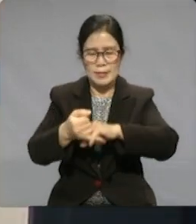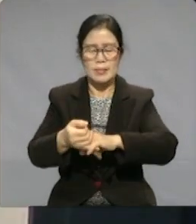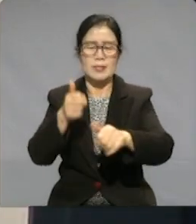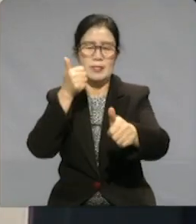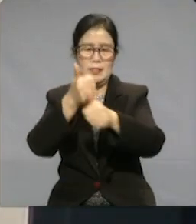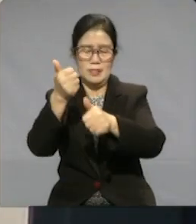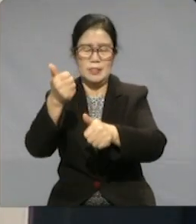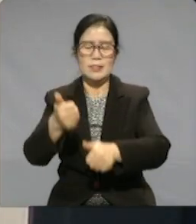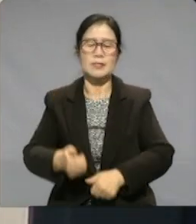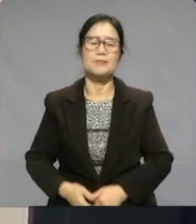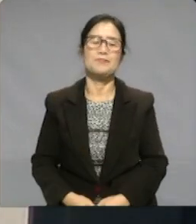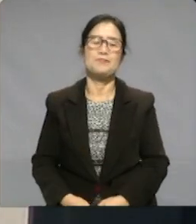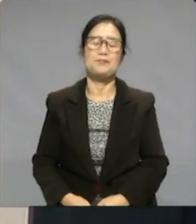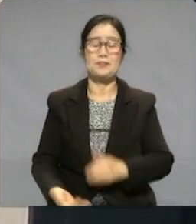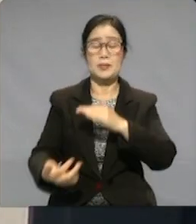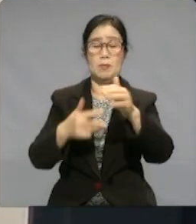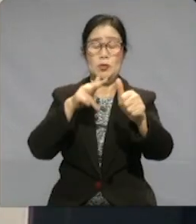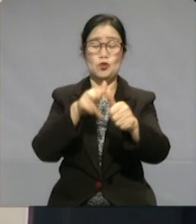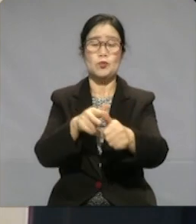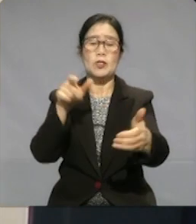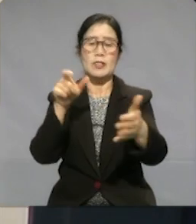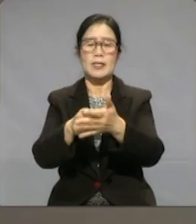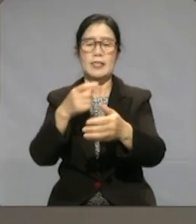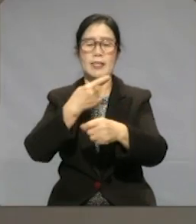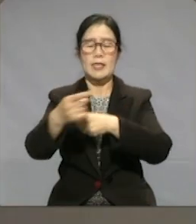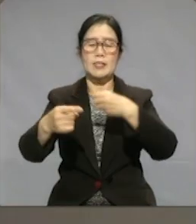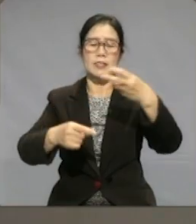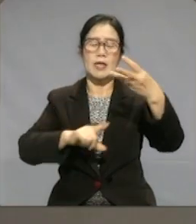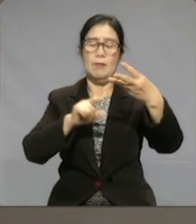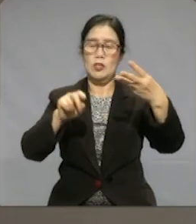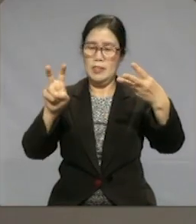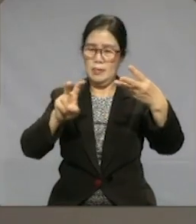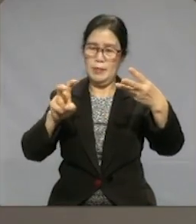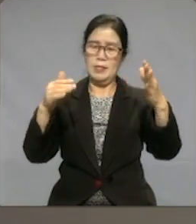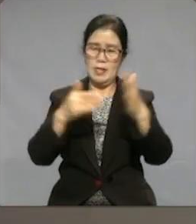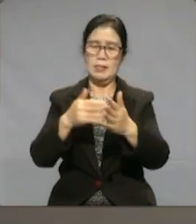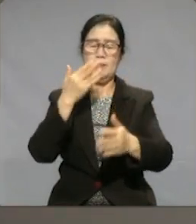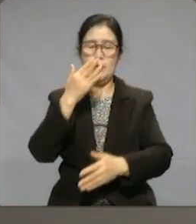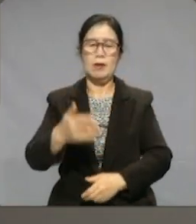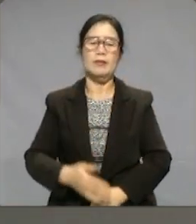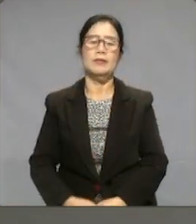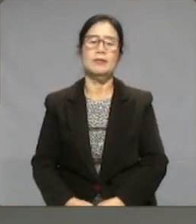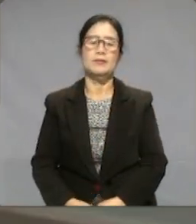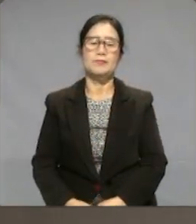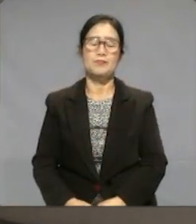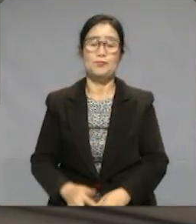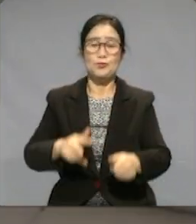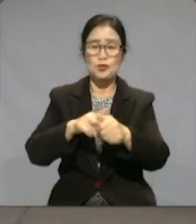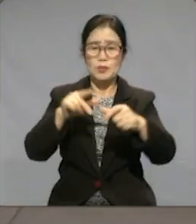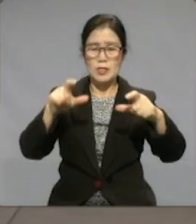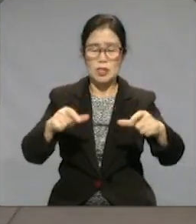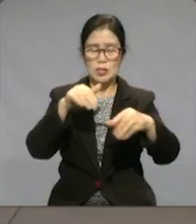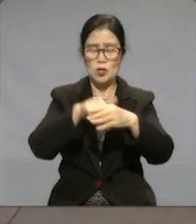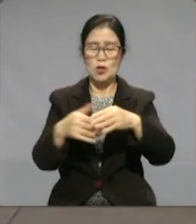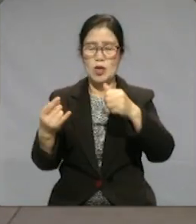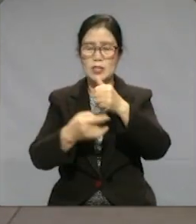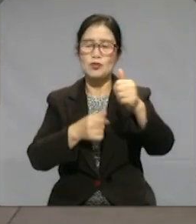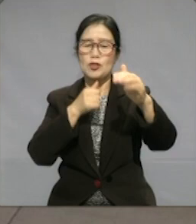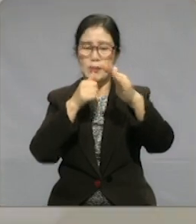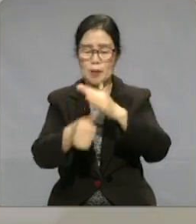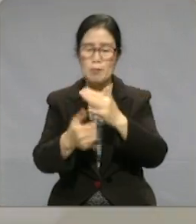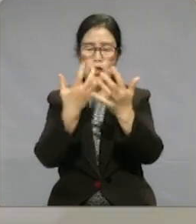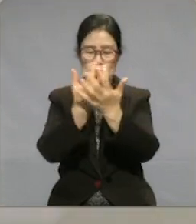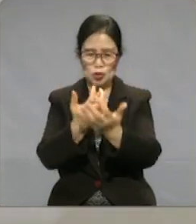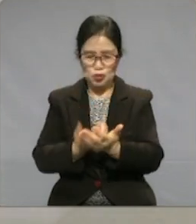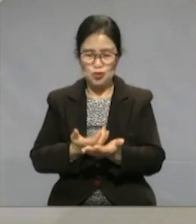필승하여 예비 후보자 등록은 내년 3월 20일까지 할 수 있습니다. 출마 지역 선거관리위원회를 방문해